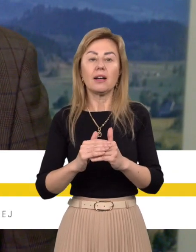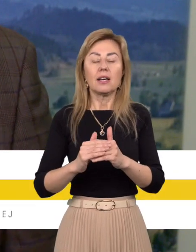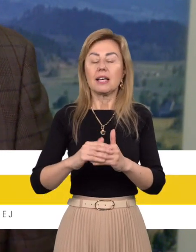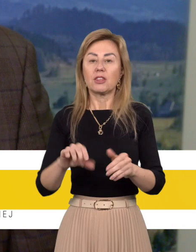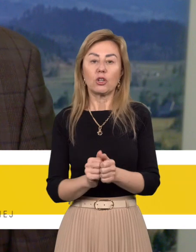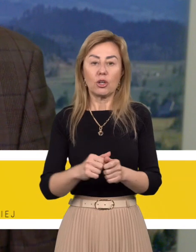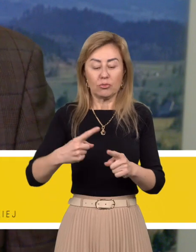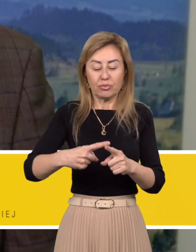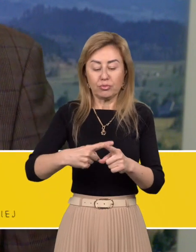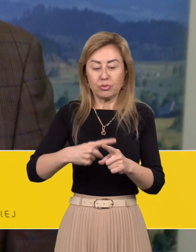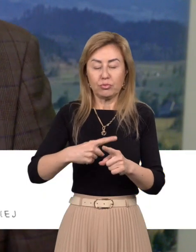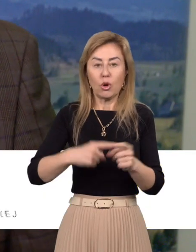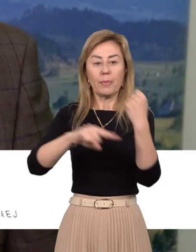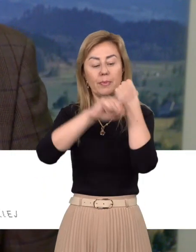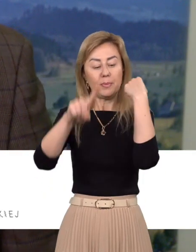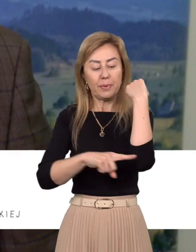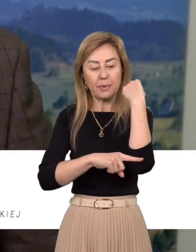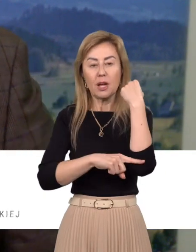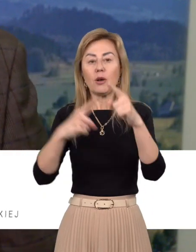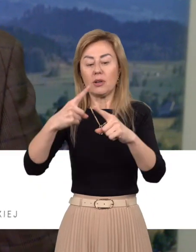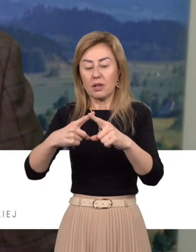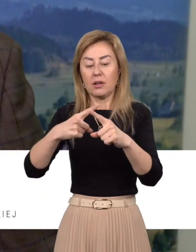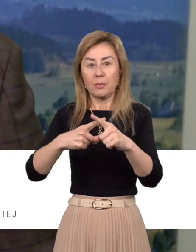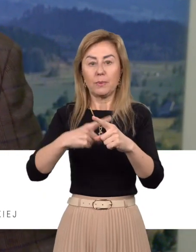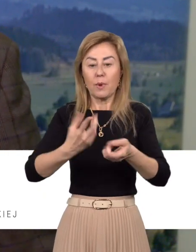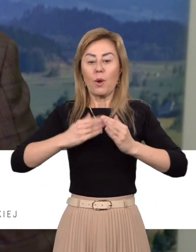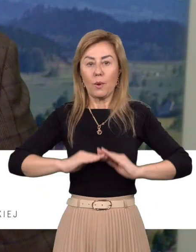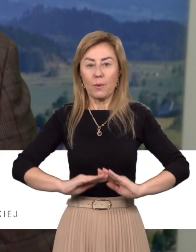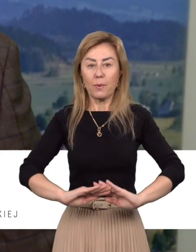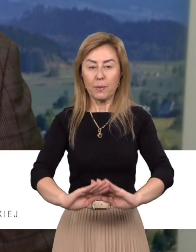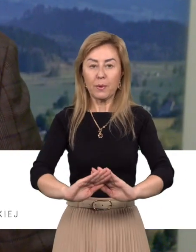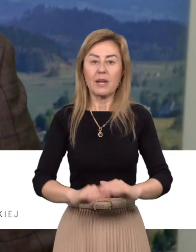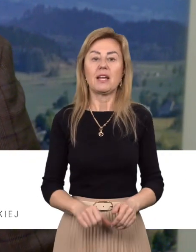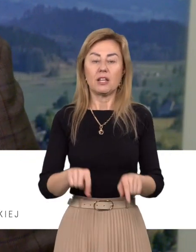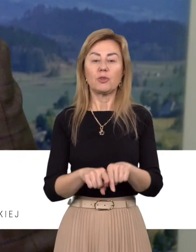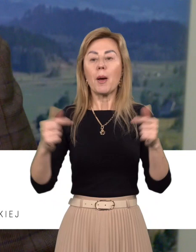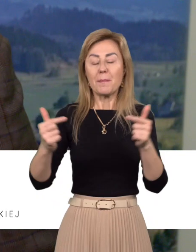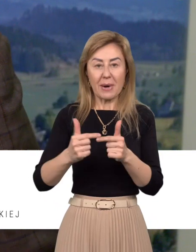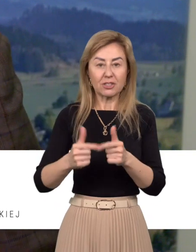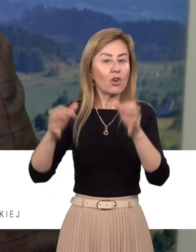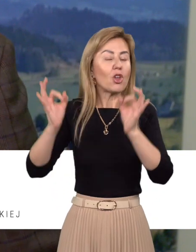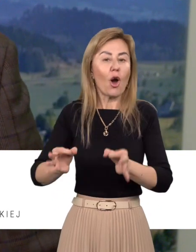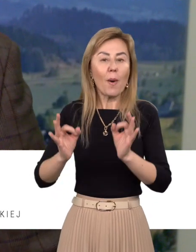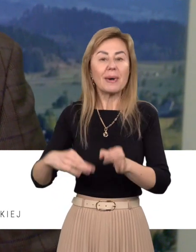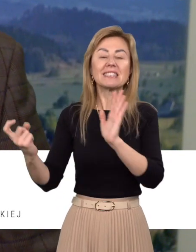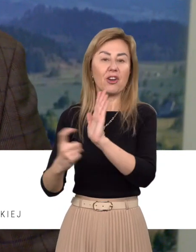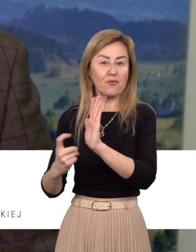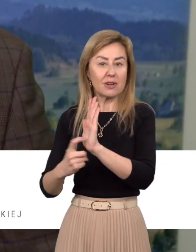traktu porodowego, spełniającego wszystkie standardy, współczesne standardy i medyczne,